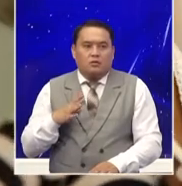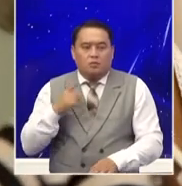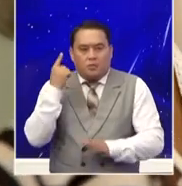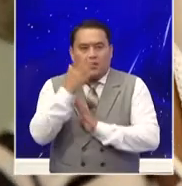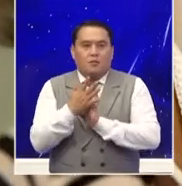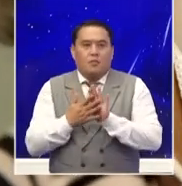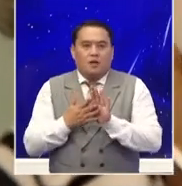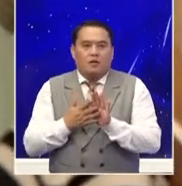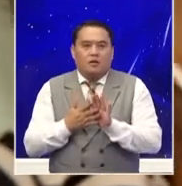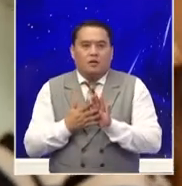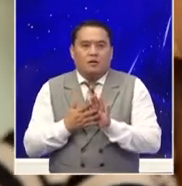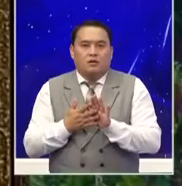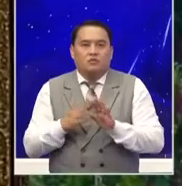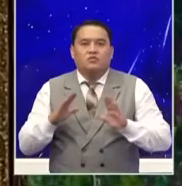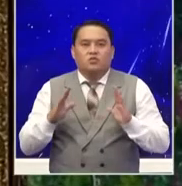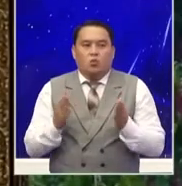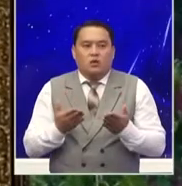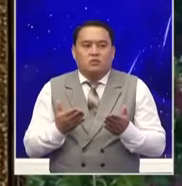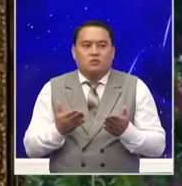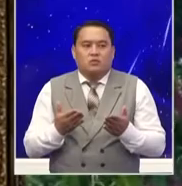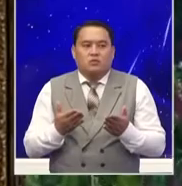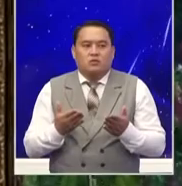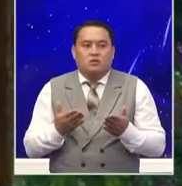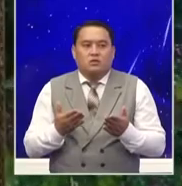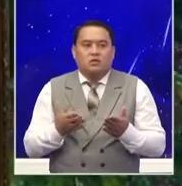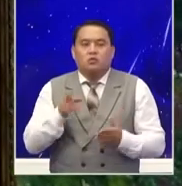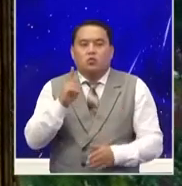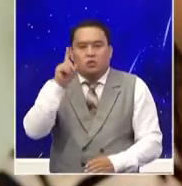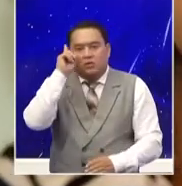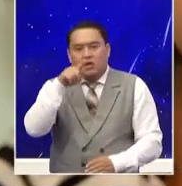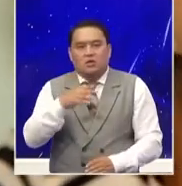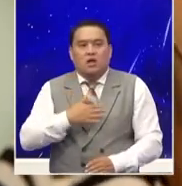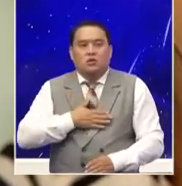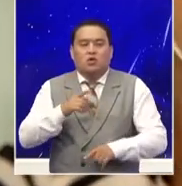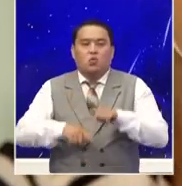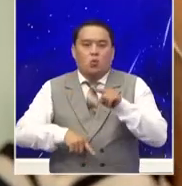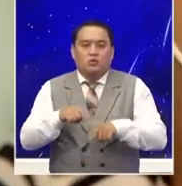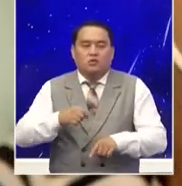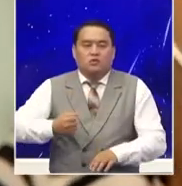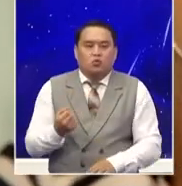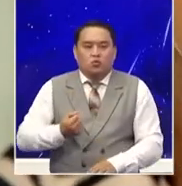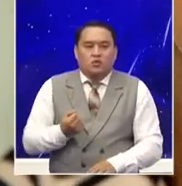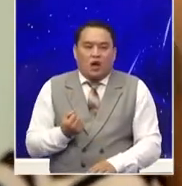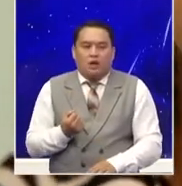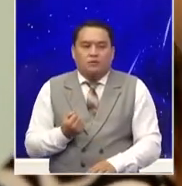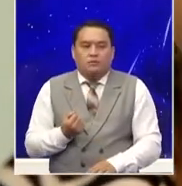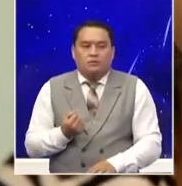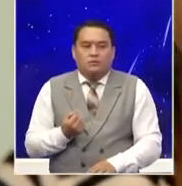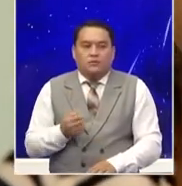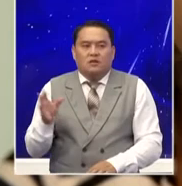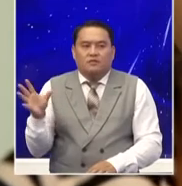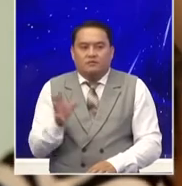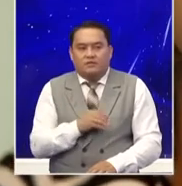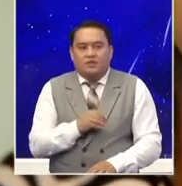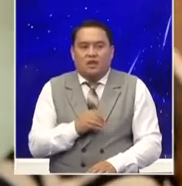уже ситуацию такую. Кто знает, нас родственники, друзья, уже все